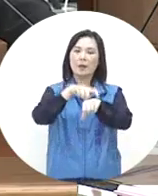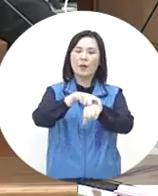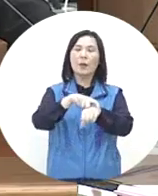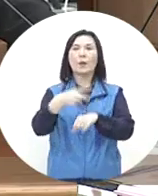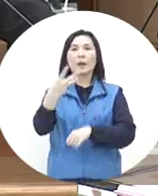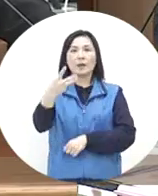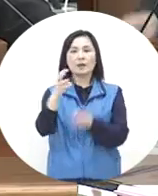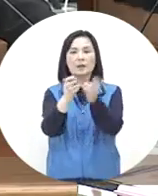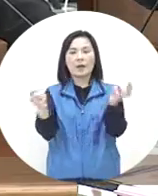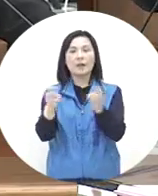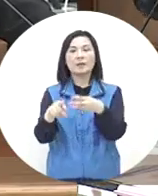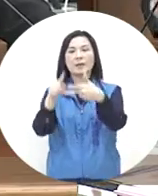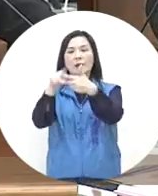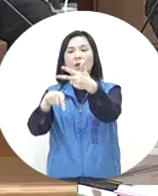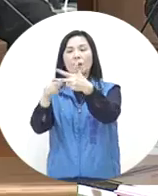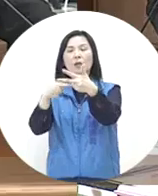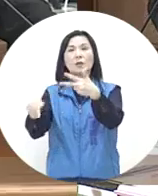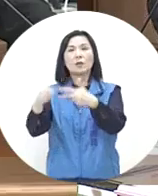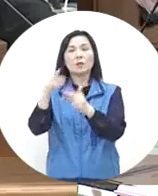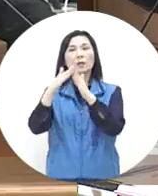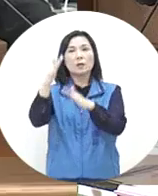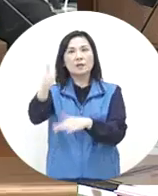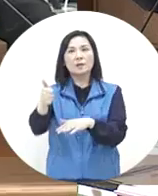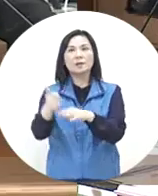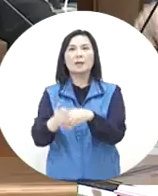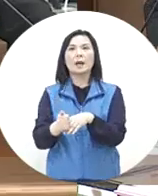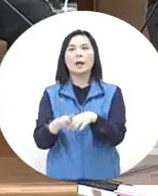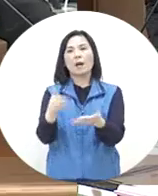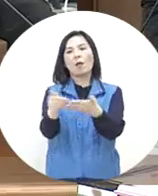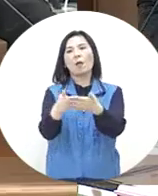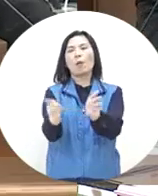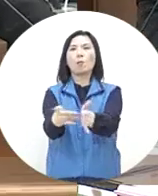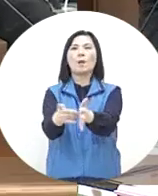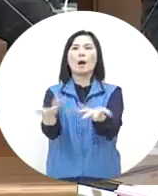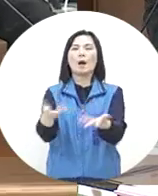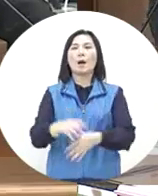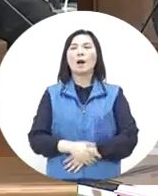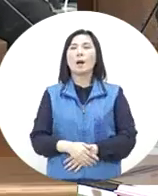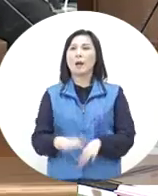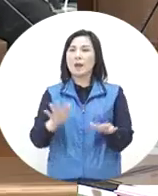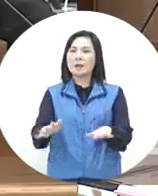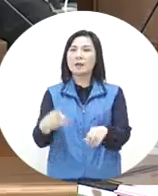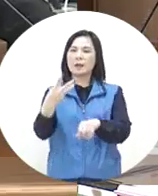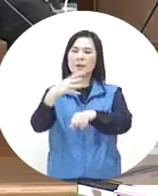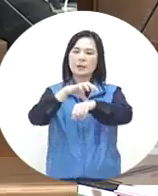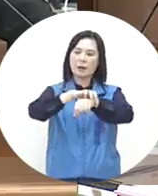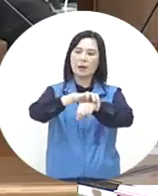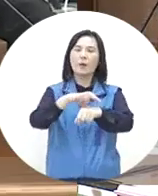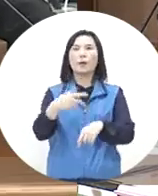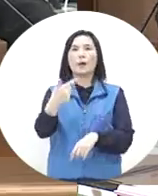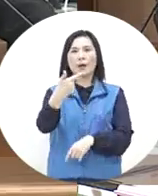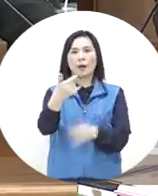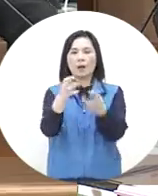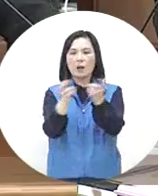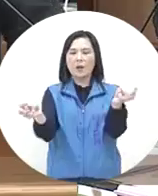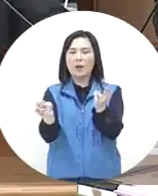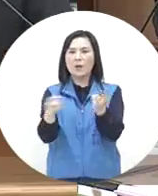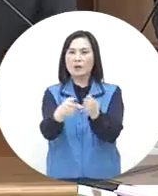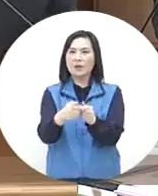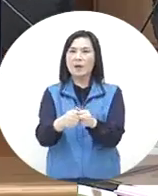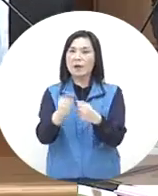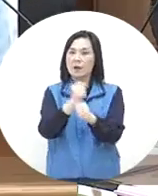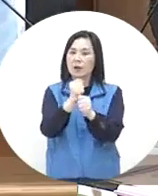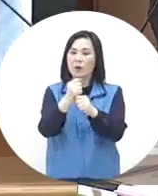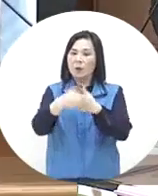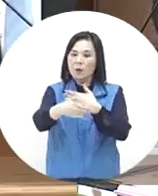长的时期呢？哦，只能划线，所以现在呢，三环六线我们要去追它的进度，还有这个执行的